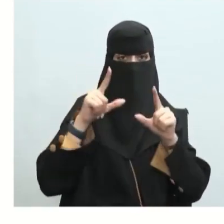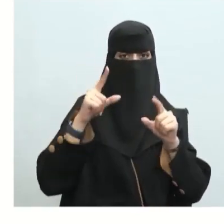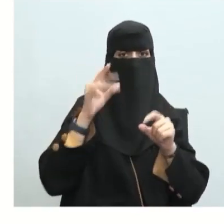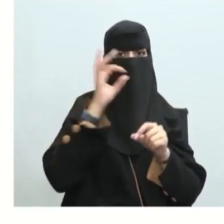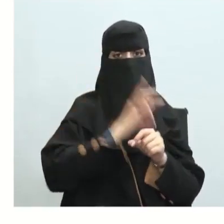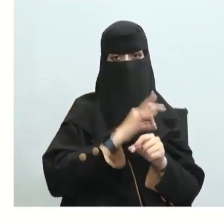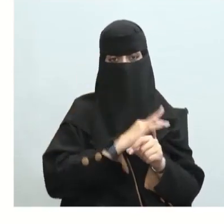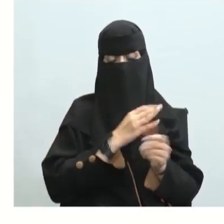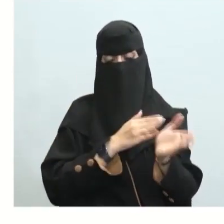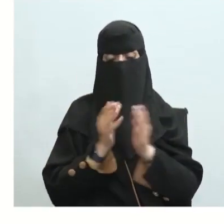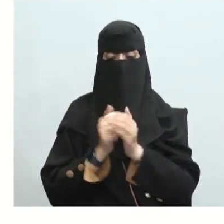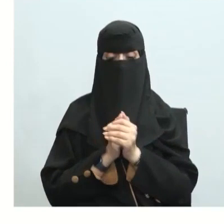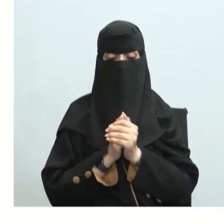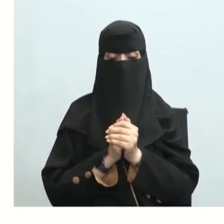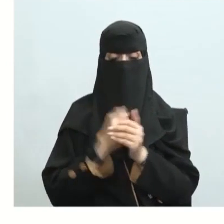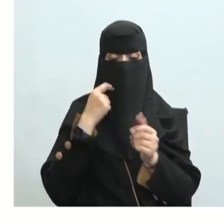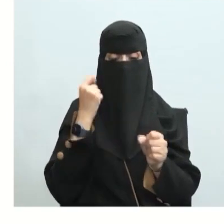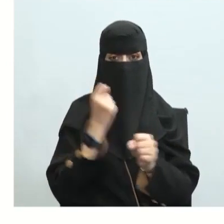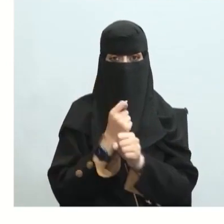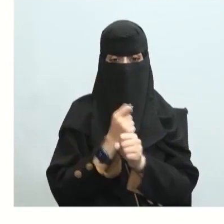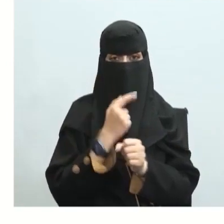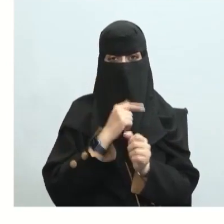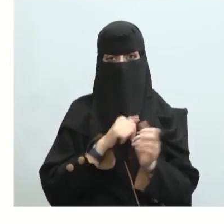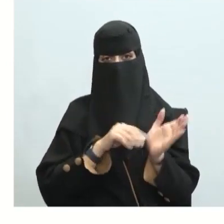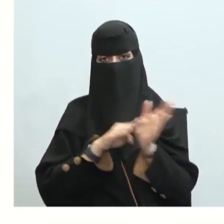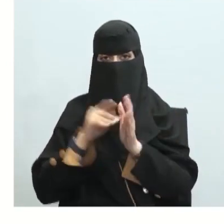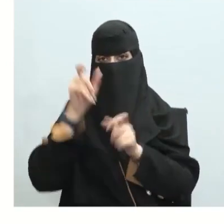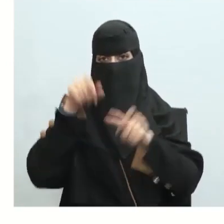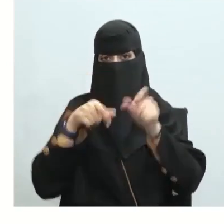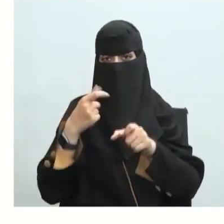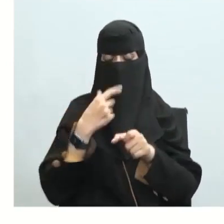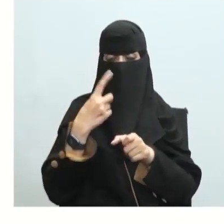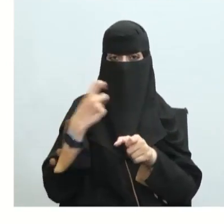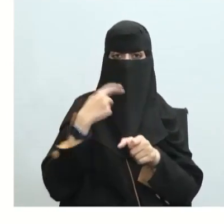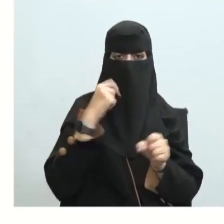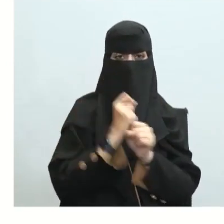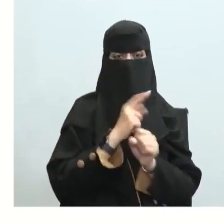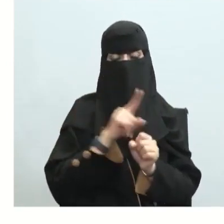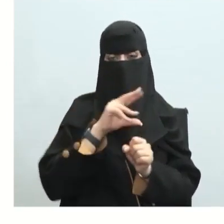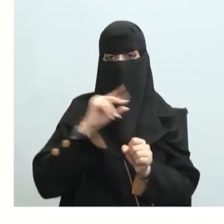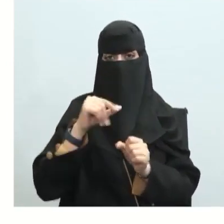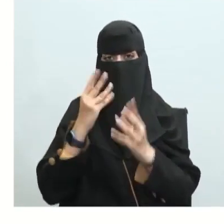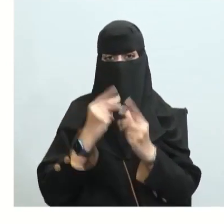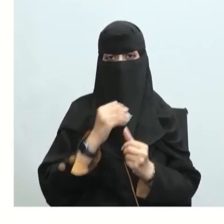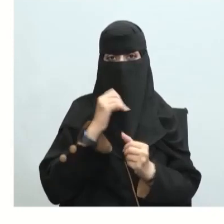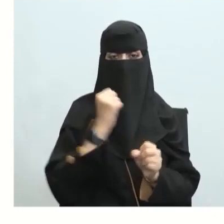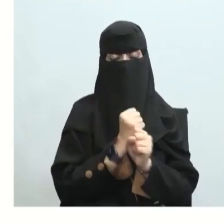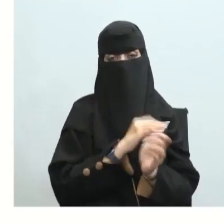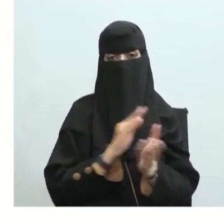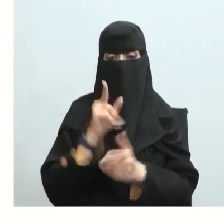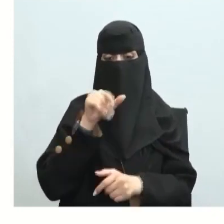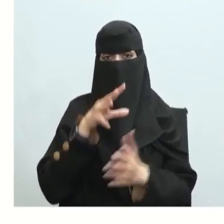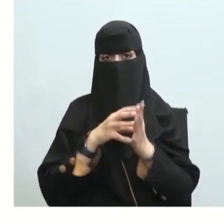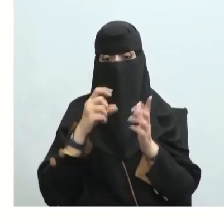ايجابيات الحل وفوائده ثم بعد ذلك دفع المتنقل الى اتخاذ فعل بني الحل وتطبيقه هذا